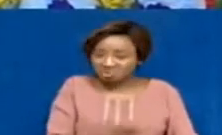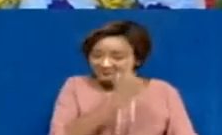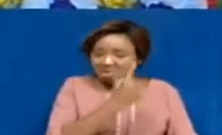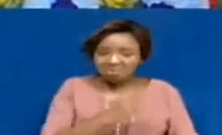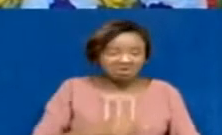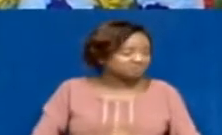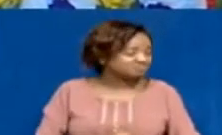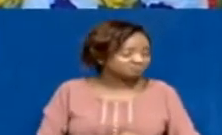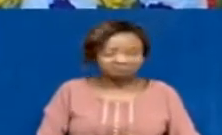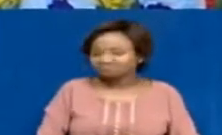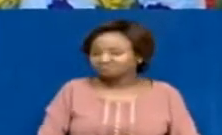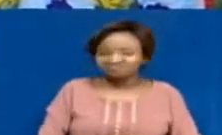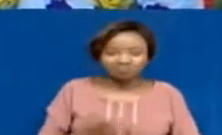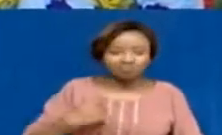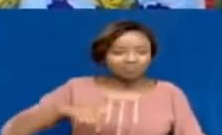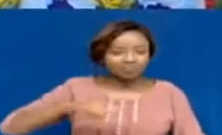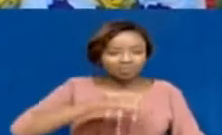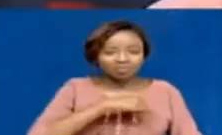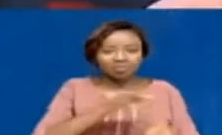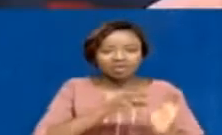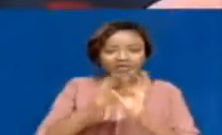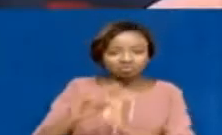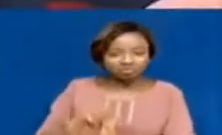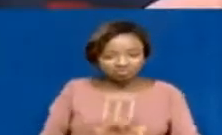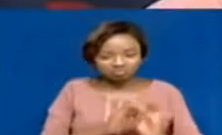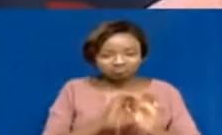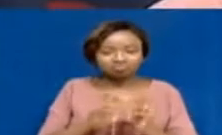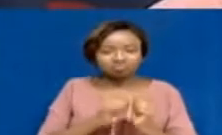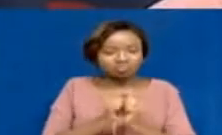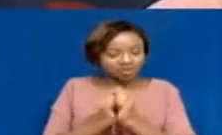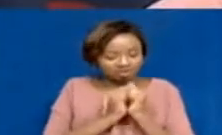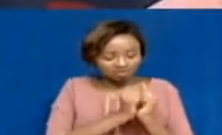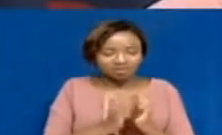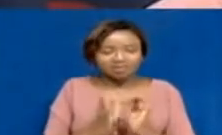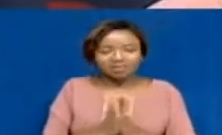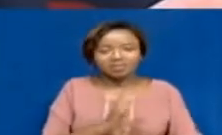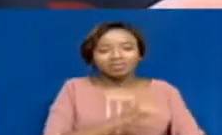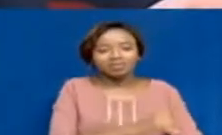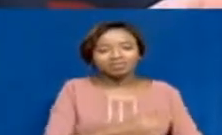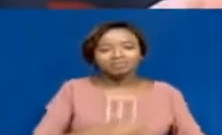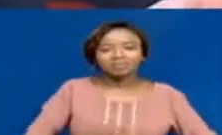alone. We are together with you and we shall continue to be together with you.